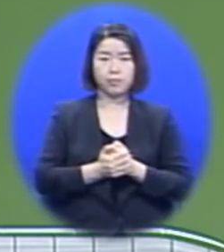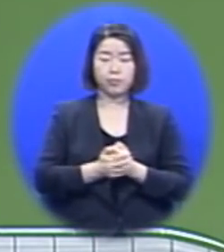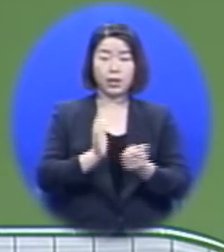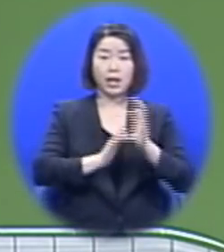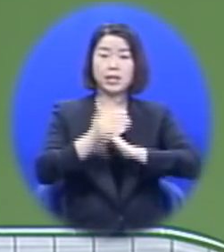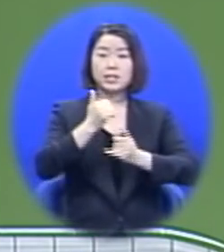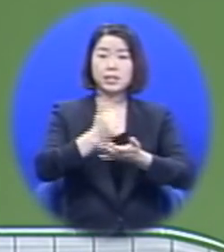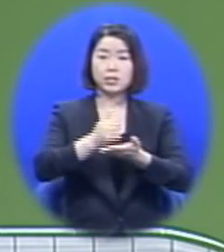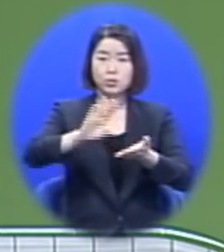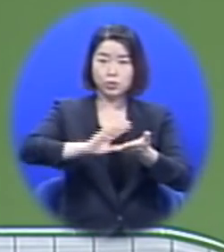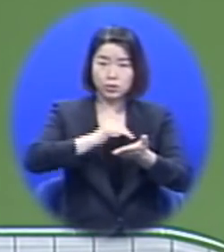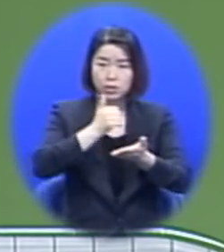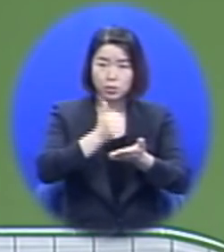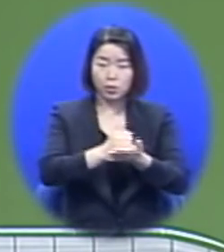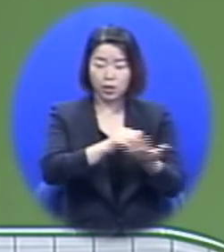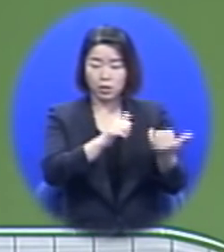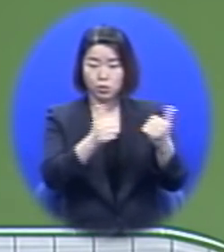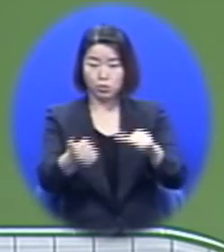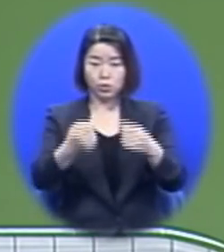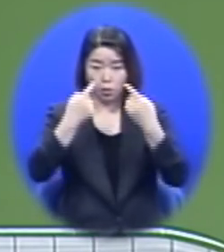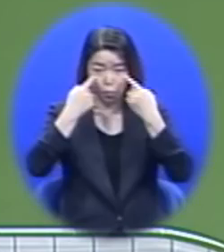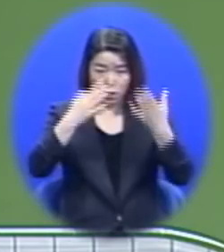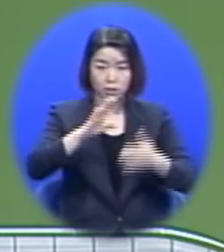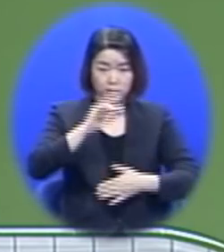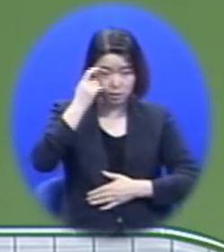예수 그리스도가 죽은 것이 분명하냐?